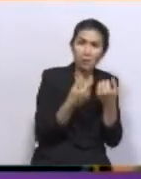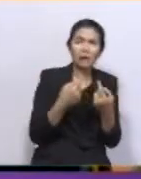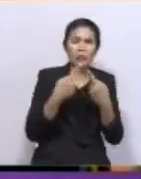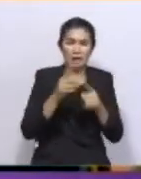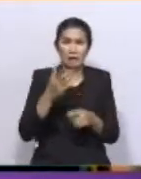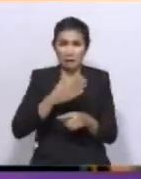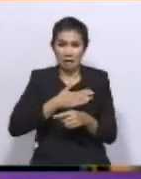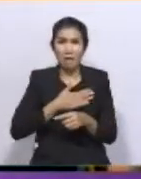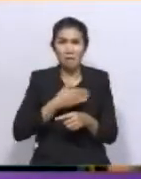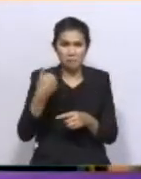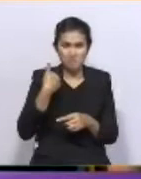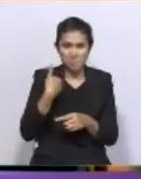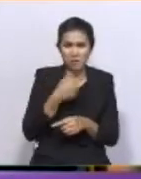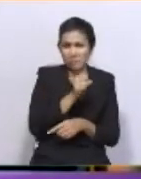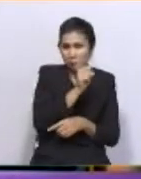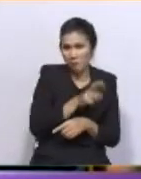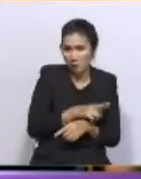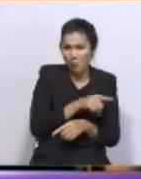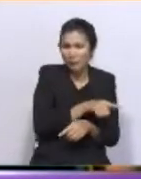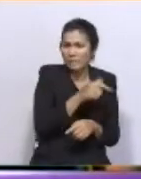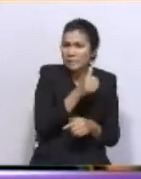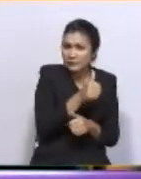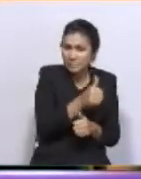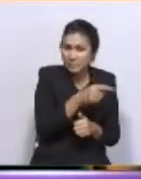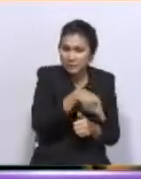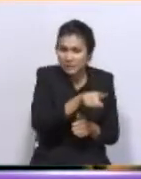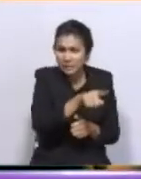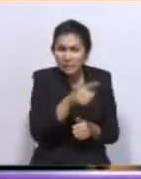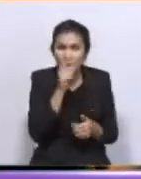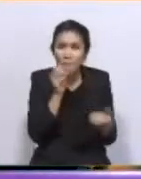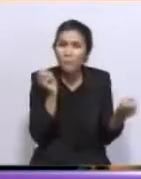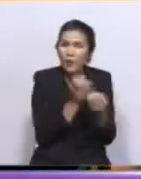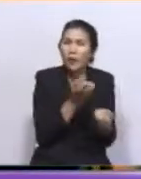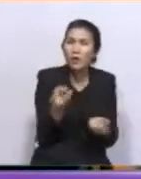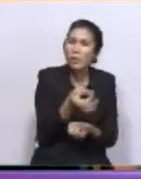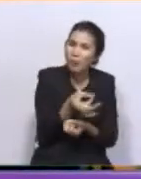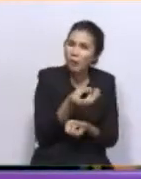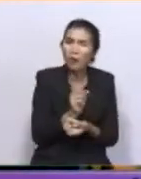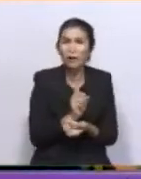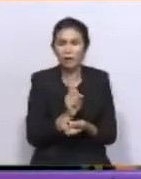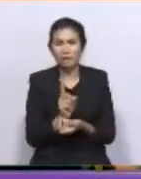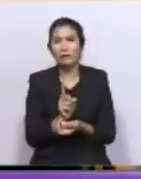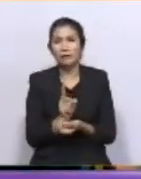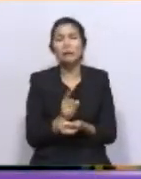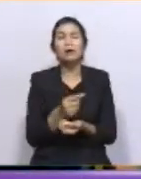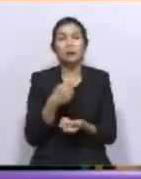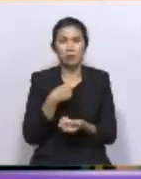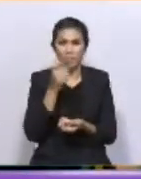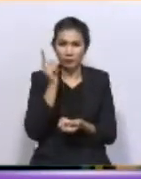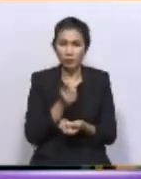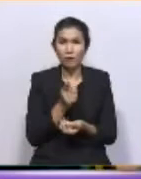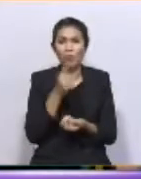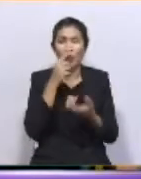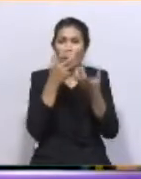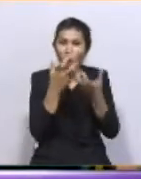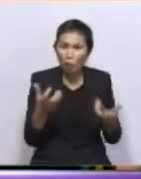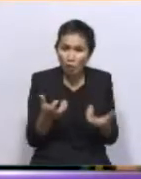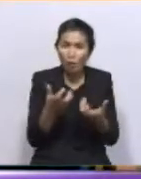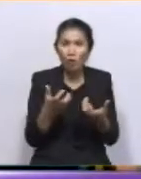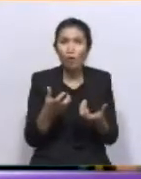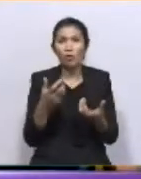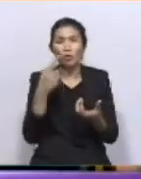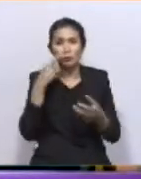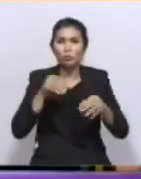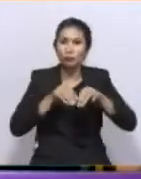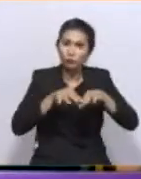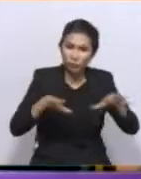ล่งที่บางที่ยังดีอยู่หรือว่ากระทบน้อยกว่าช่วยนะครับแล้วก็สินค้าที่มีการกระจาย